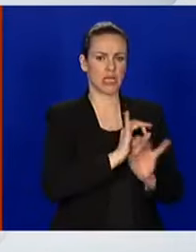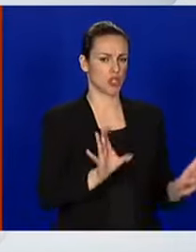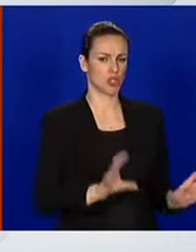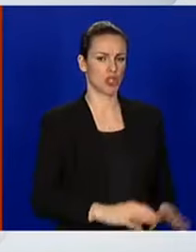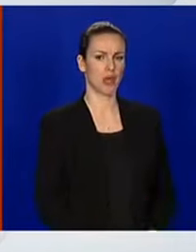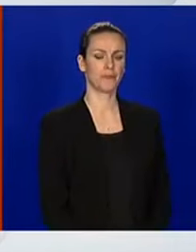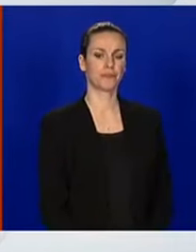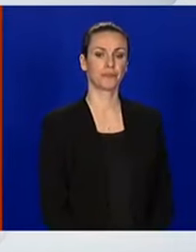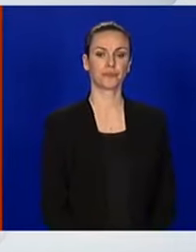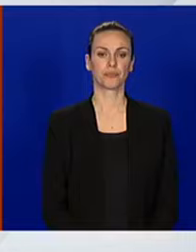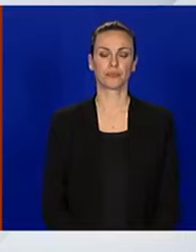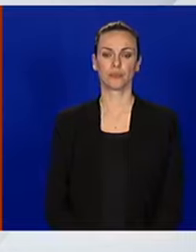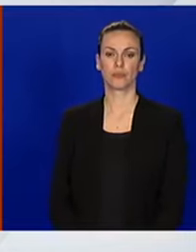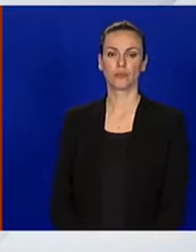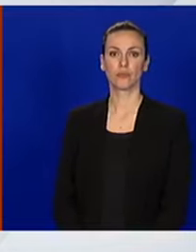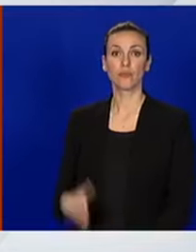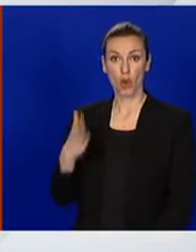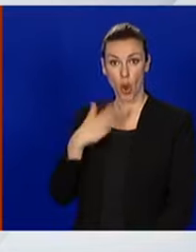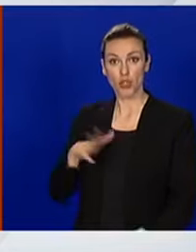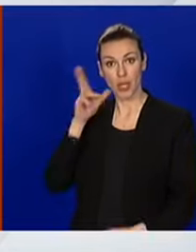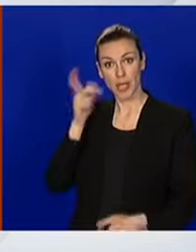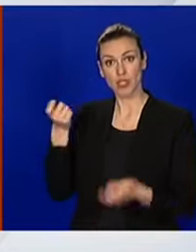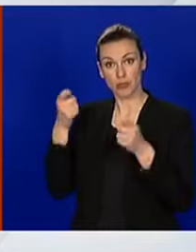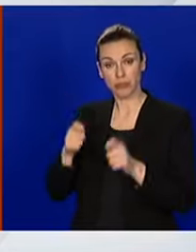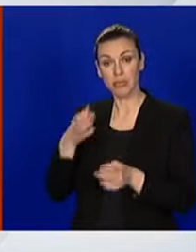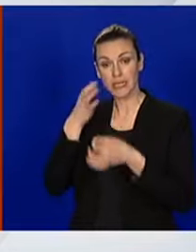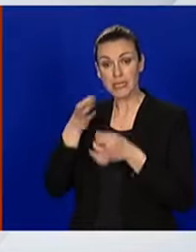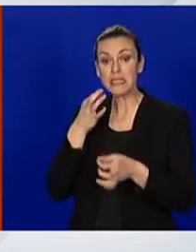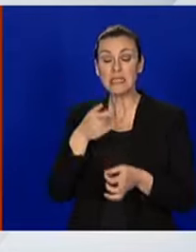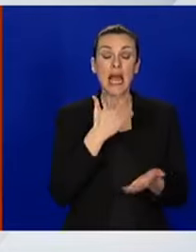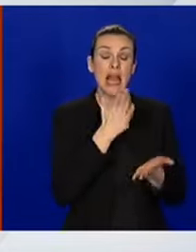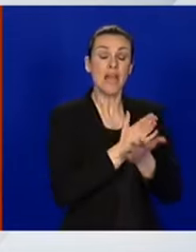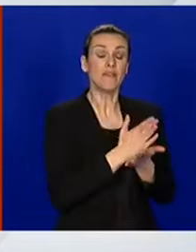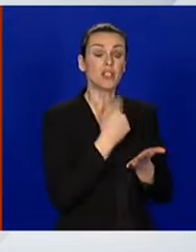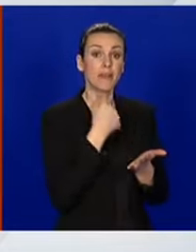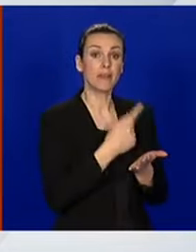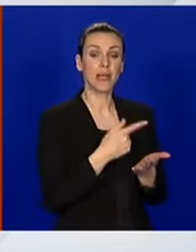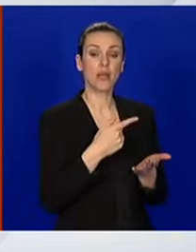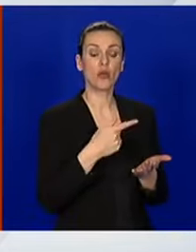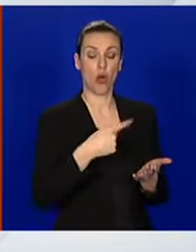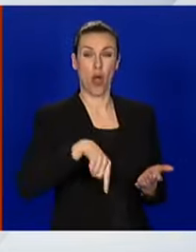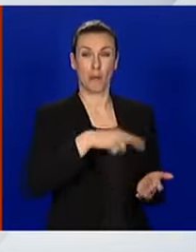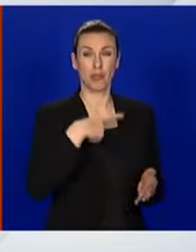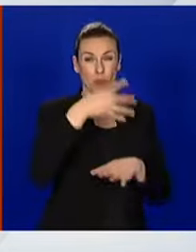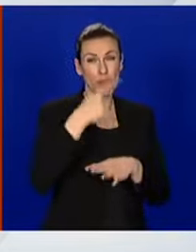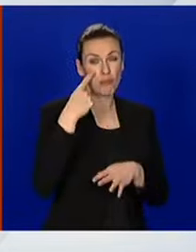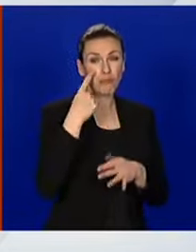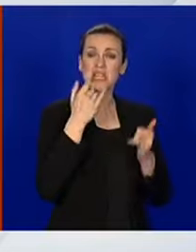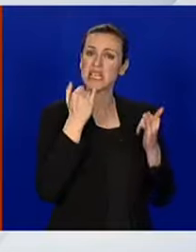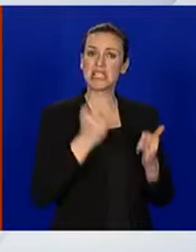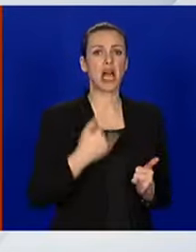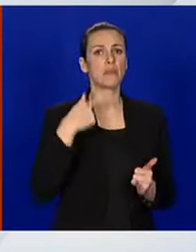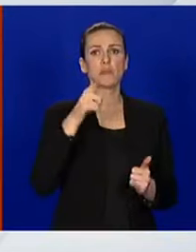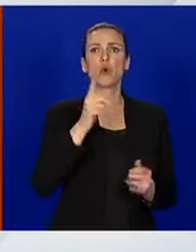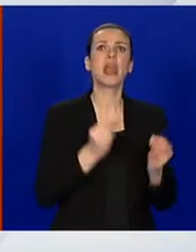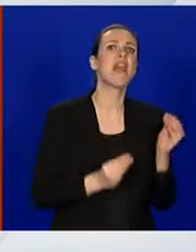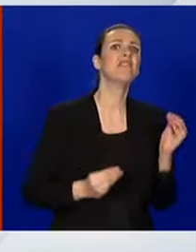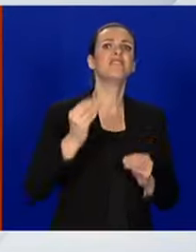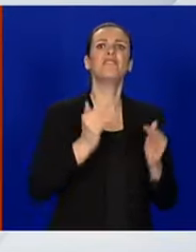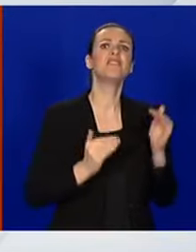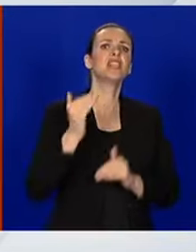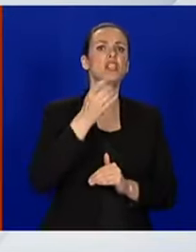A hoće biti odluka da se testiraju ljudi u stožerima županijskim? Pa rekao sam vam da po našoj procjeni u ovom trenutku to nije povišen rizik, znači